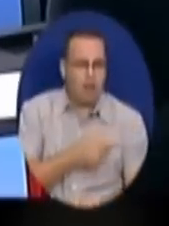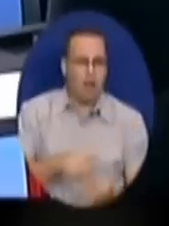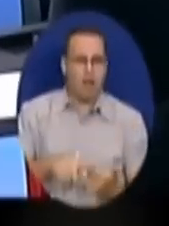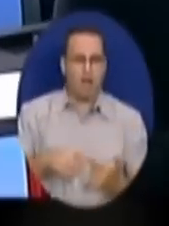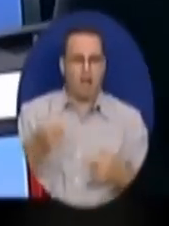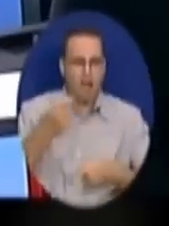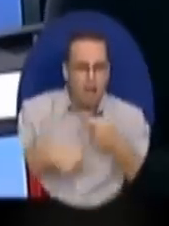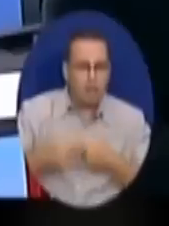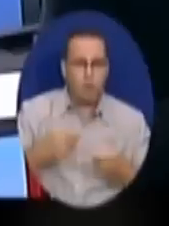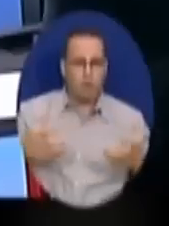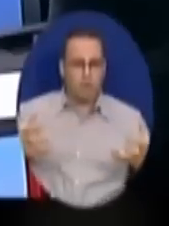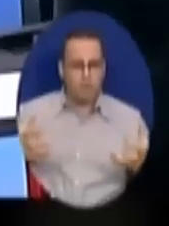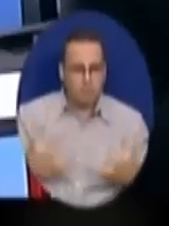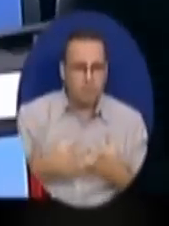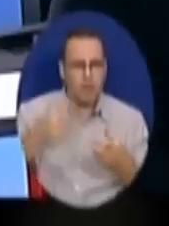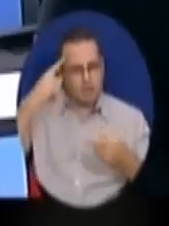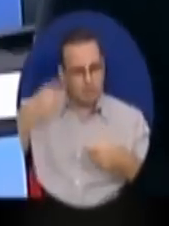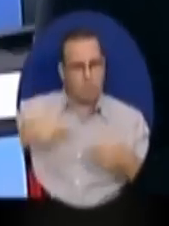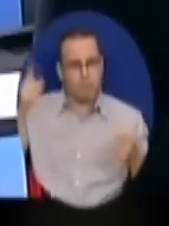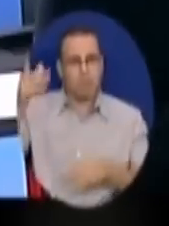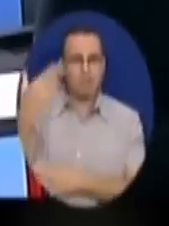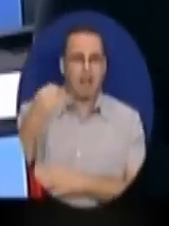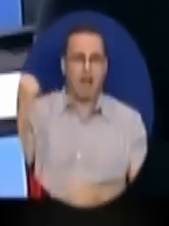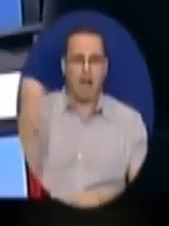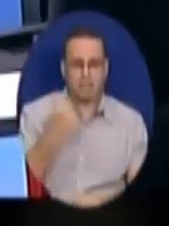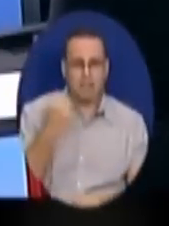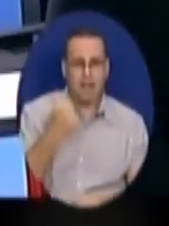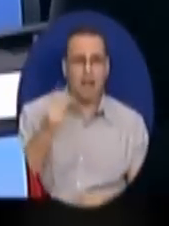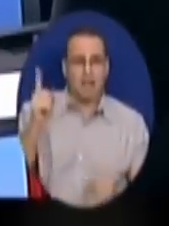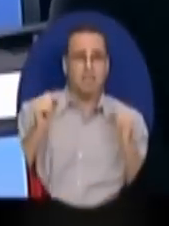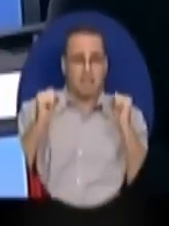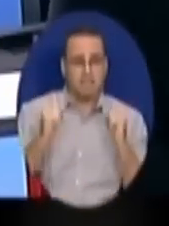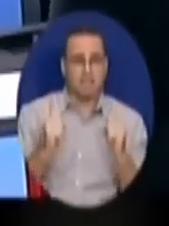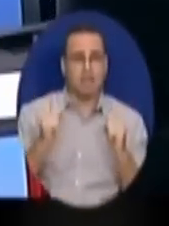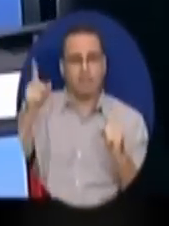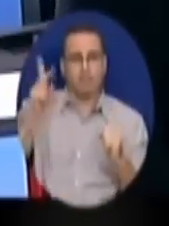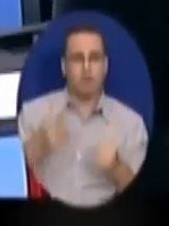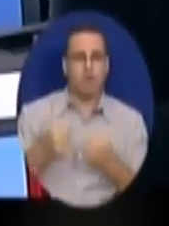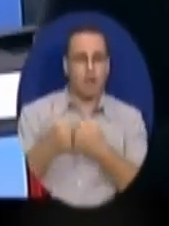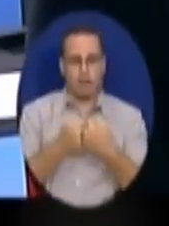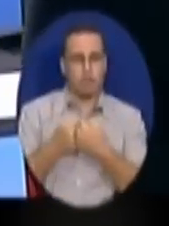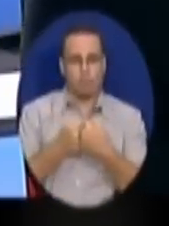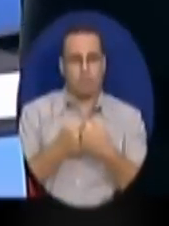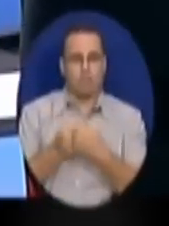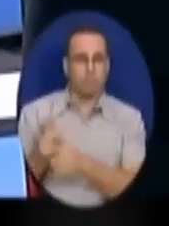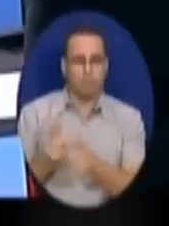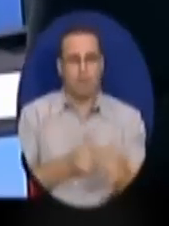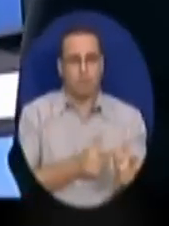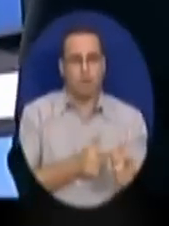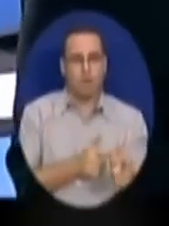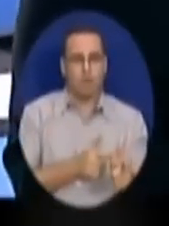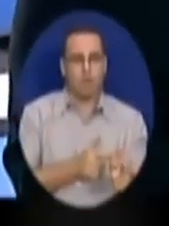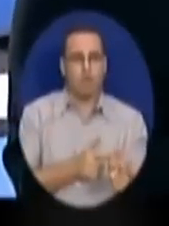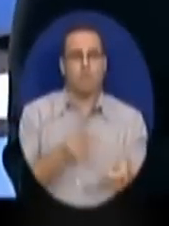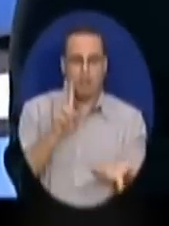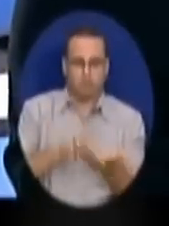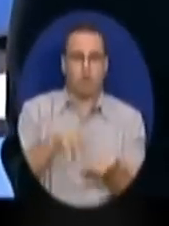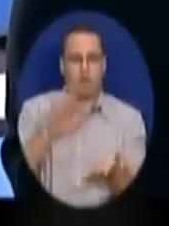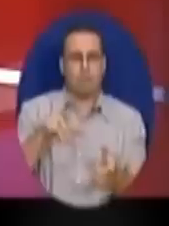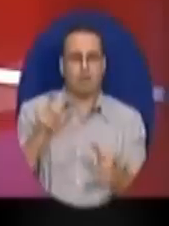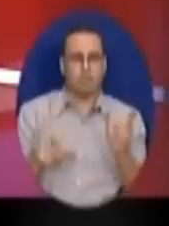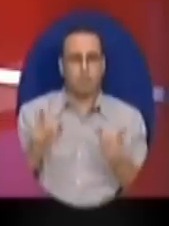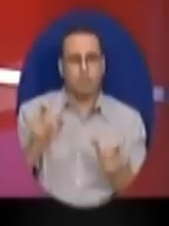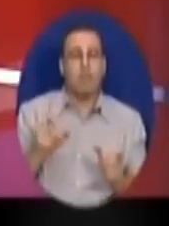החברתיות התרבותיות היא מדינה חזקה היא מדינה יציבה והיא יכולה להתמודד עם טרור ולשמור על זכויות ה ש